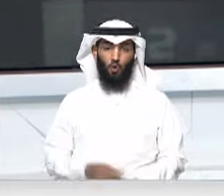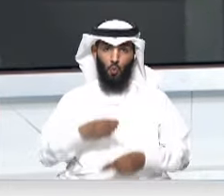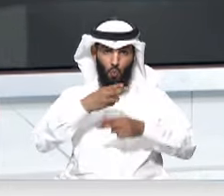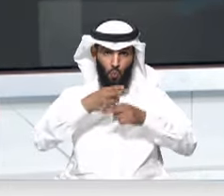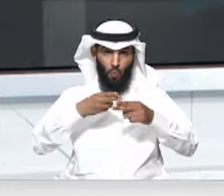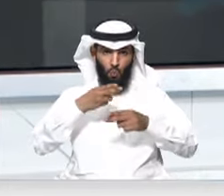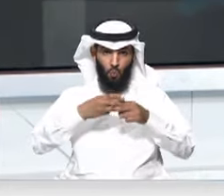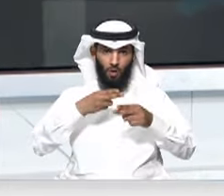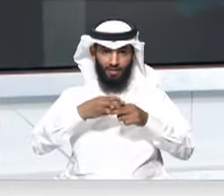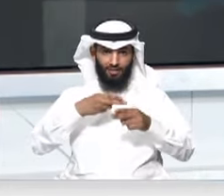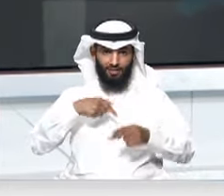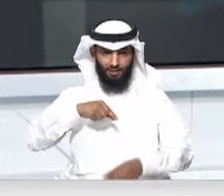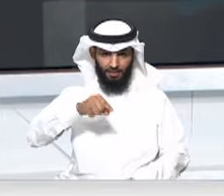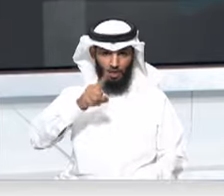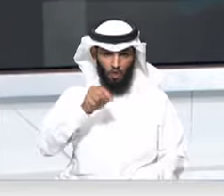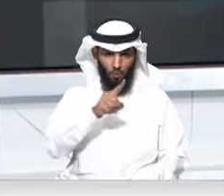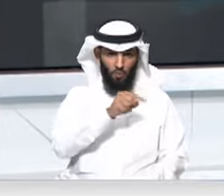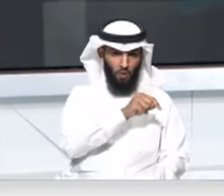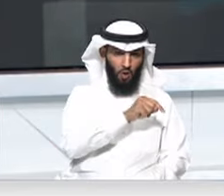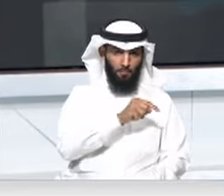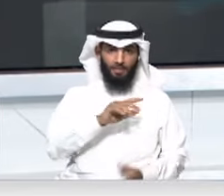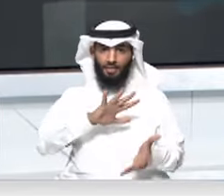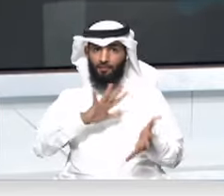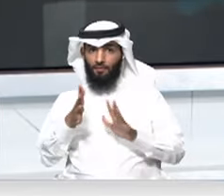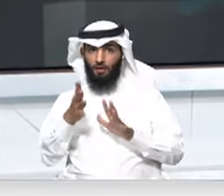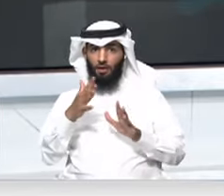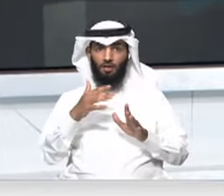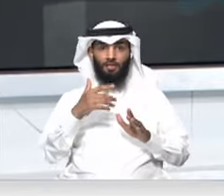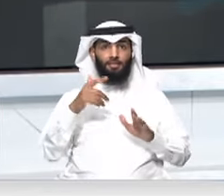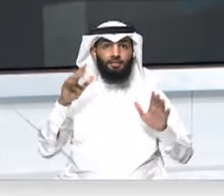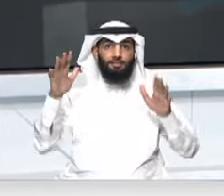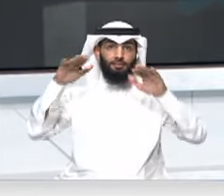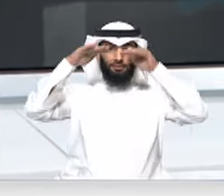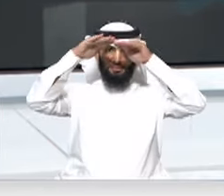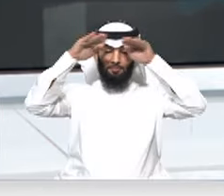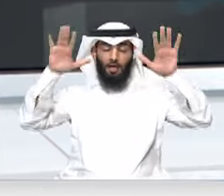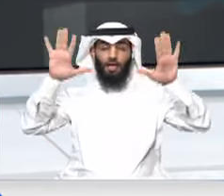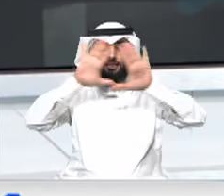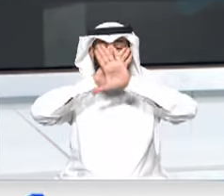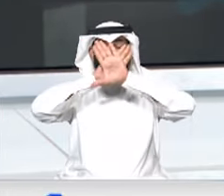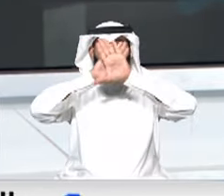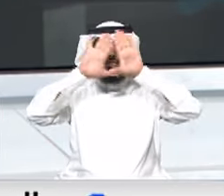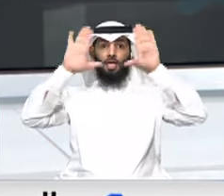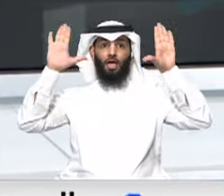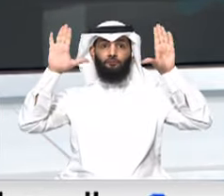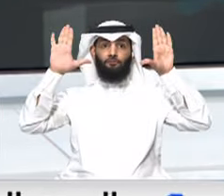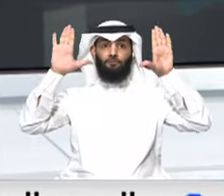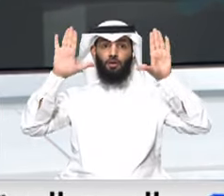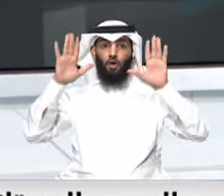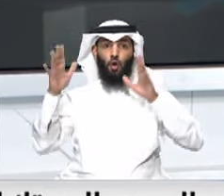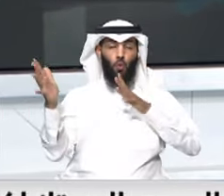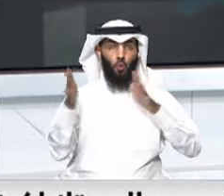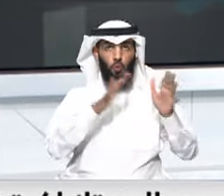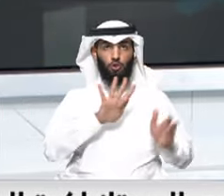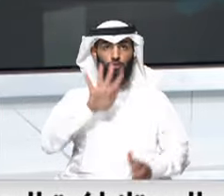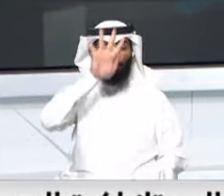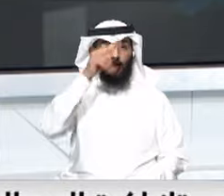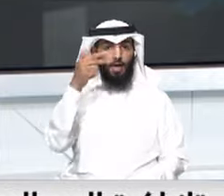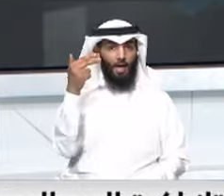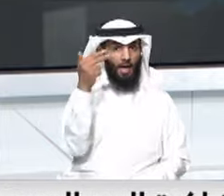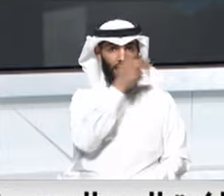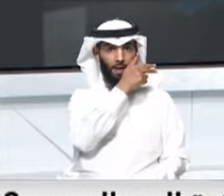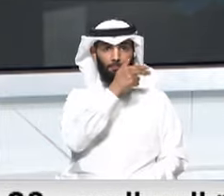خلال 5 أيام القادمة بمشيئة الله، السماء صحو بشكل عام، الرياح شمالية غربية خفيفة إلى معتدلة السرعة